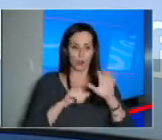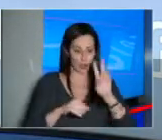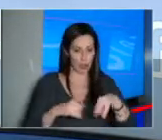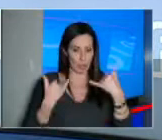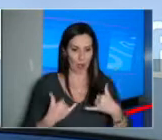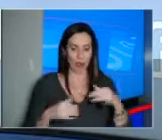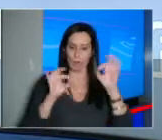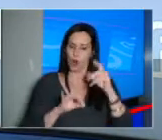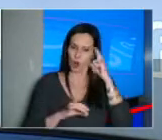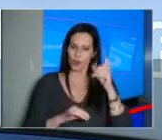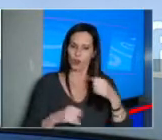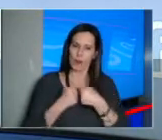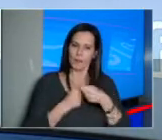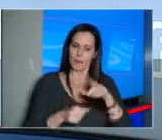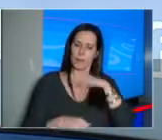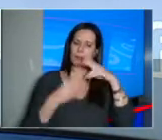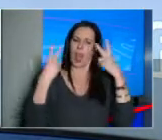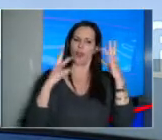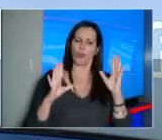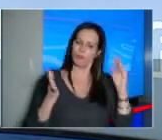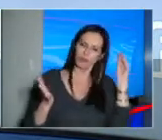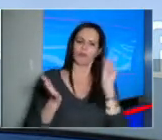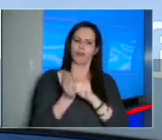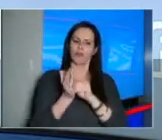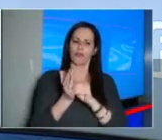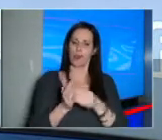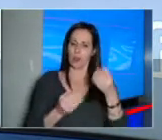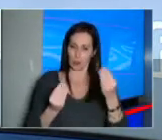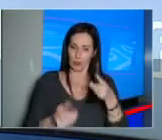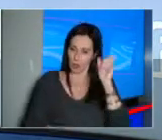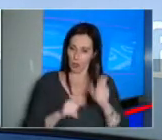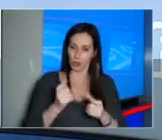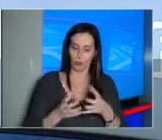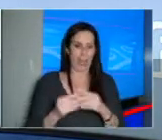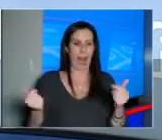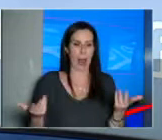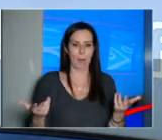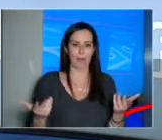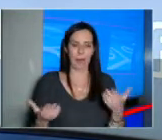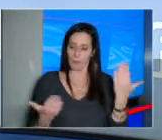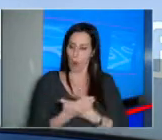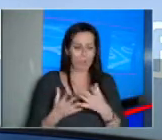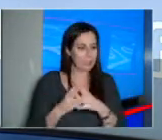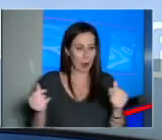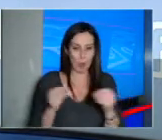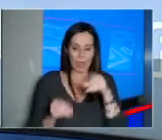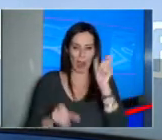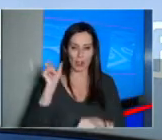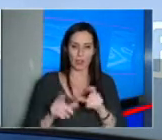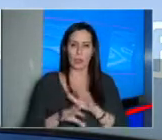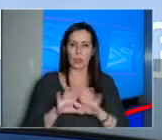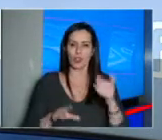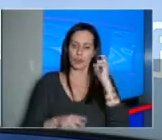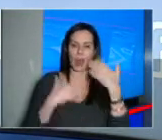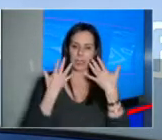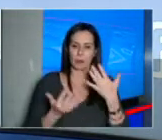כן, שאף אחד לא חשב שהמאבק שלהם מספיק חשוב בשביל לקחת, ועוד מעט זה אנשים שהולכים ונעלמים. החומרים האלה יעלמו יחד איתם, בלי שנשמע